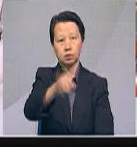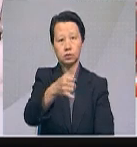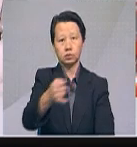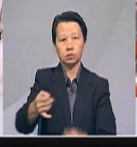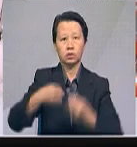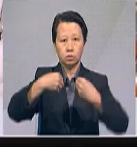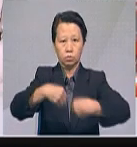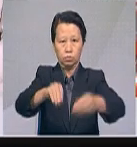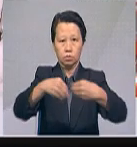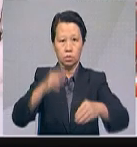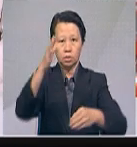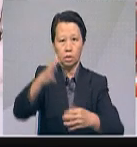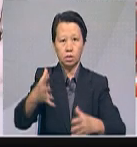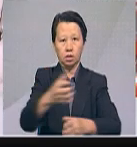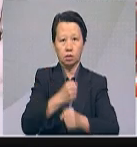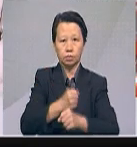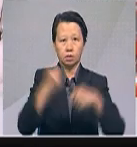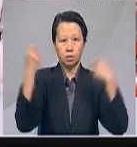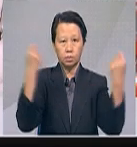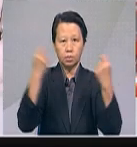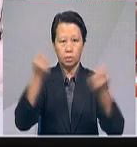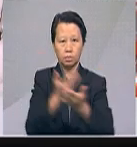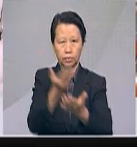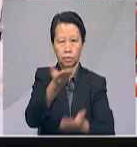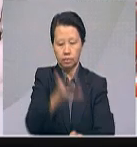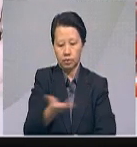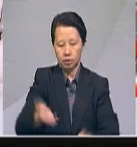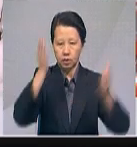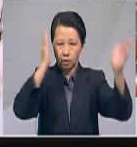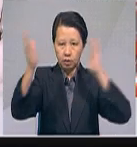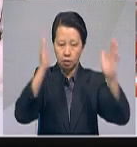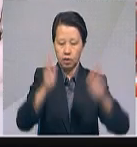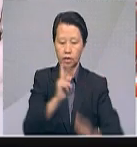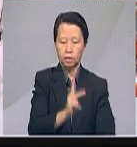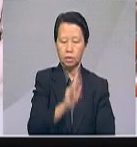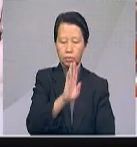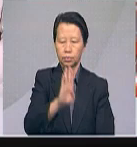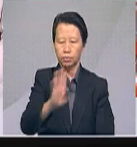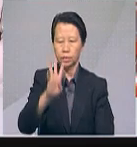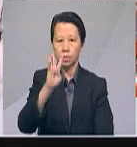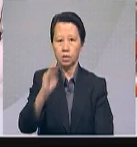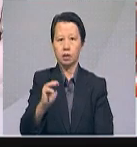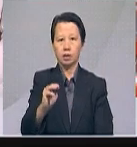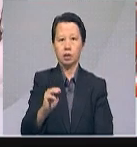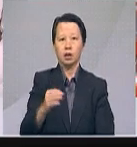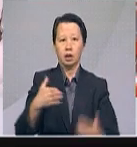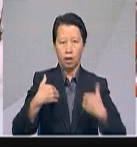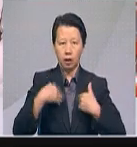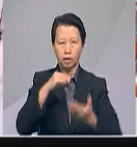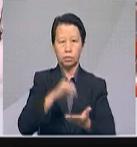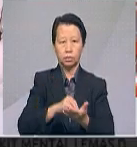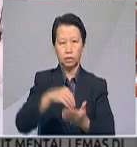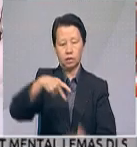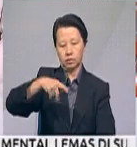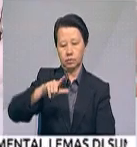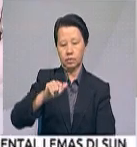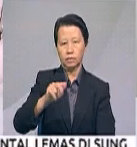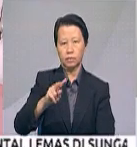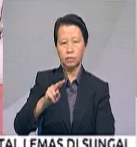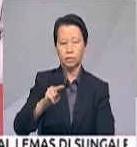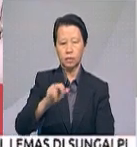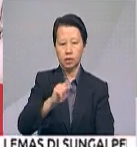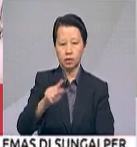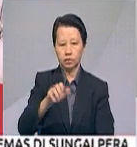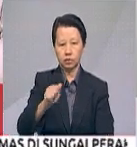hasil jualan akan diperoleh sempena Karnival Beli Barangan Malaysia KBBM peringkat kebangsaan yang berlangsung di Plaza Angsana, Johor